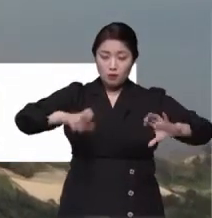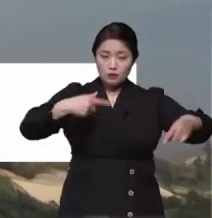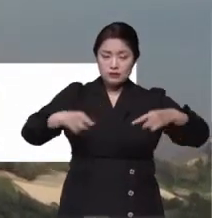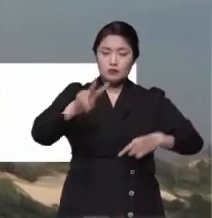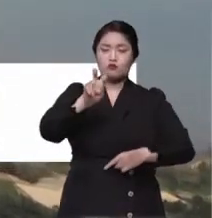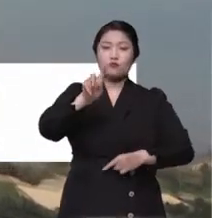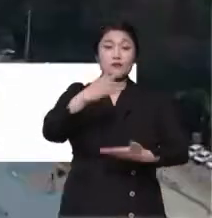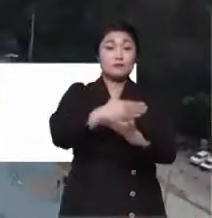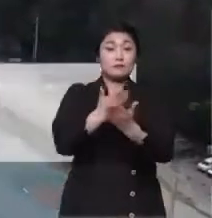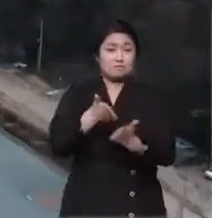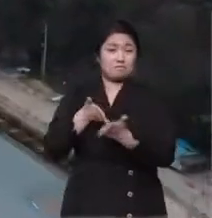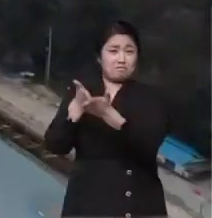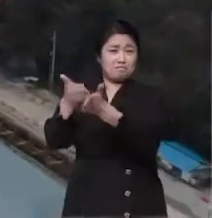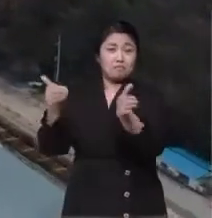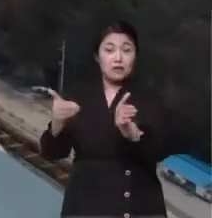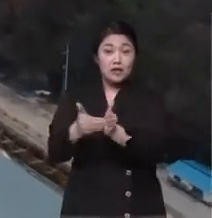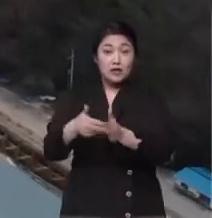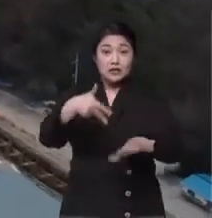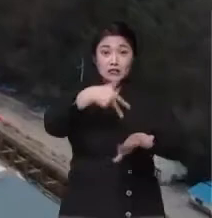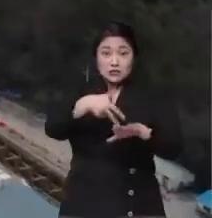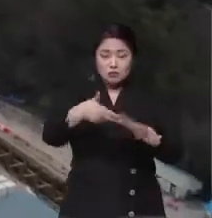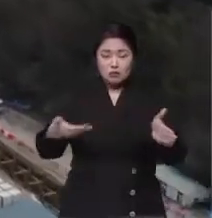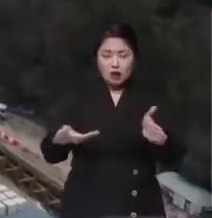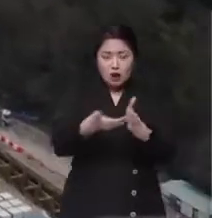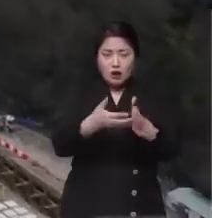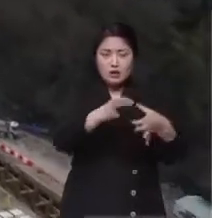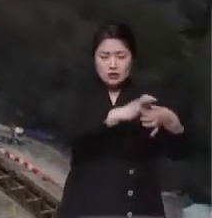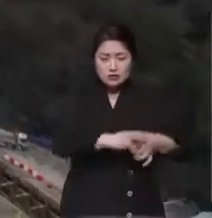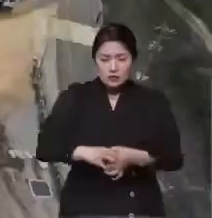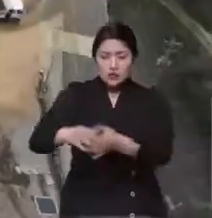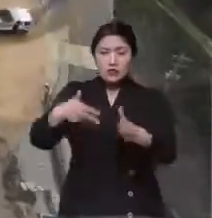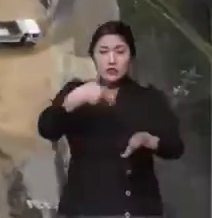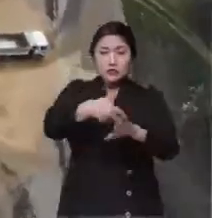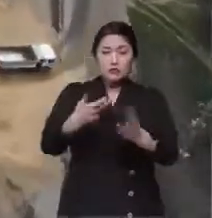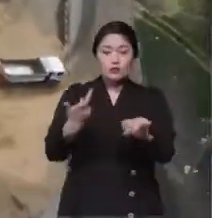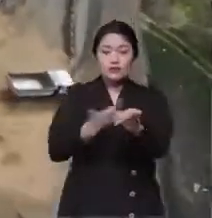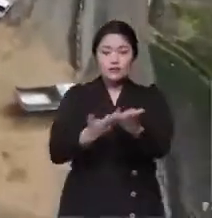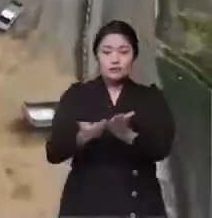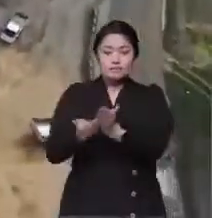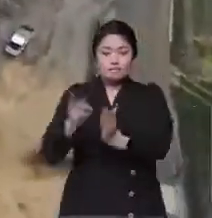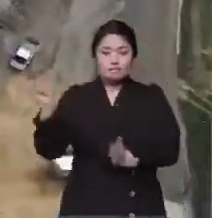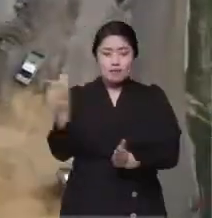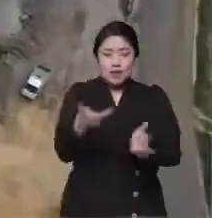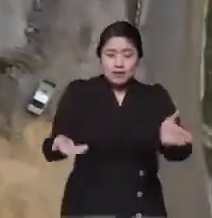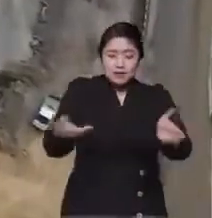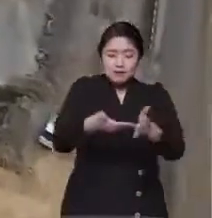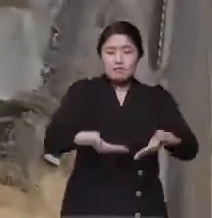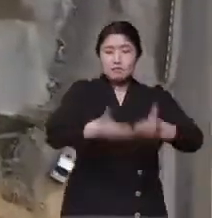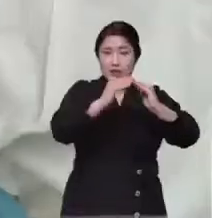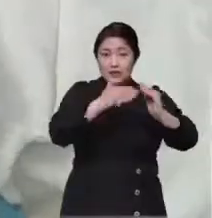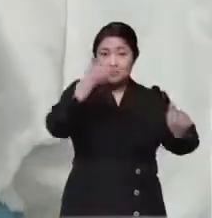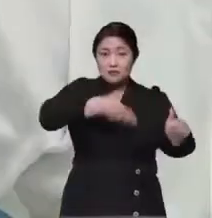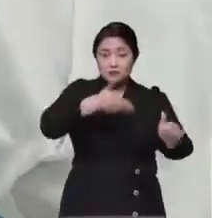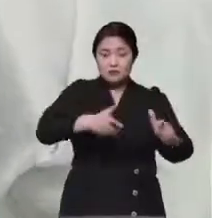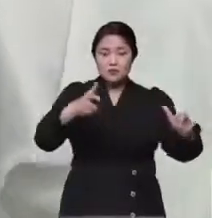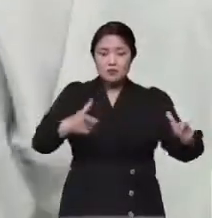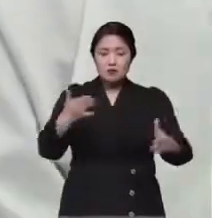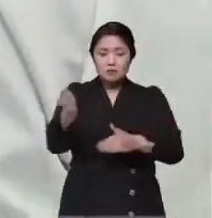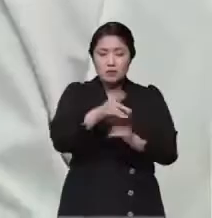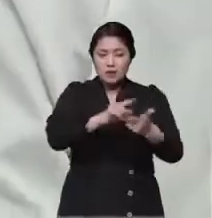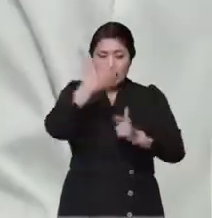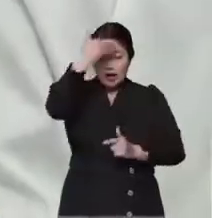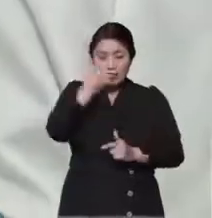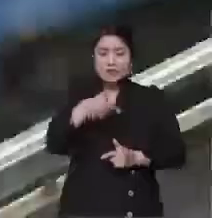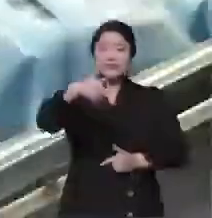21건을 건의했습니다. 진도항 개발과 연계한 진도제주 쾌속카페리 접안시설 설치, 지역 수산업의 한